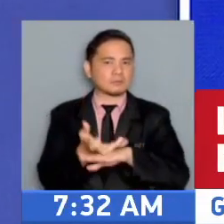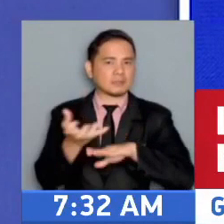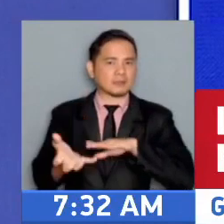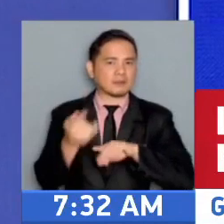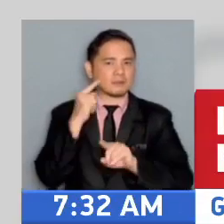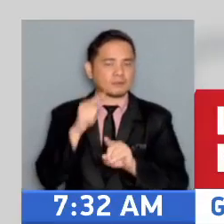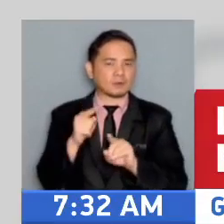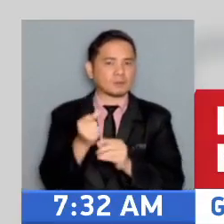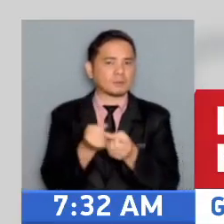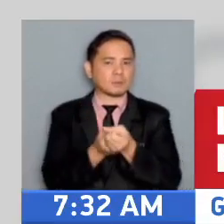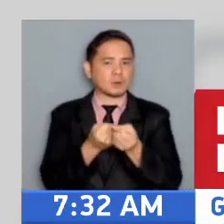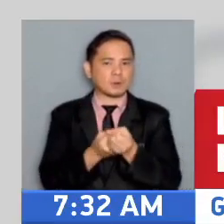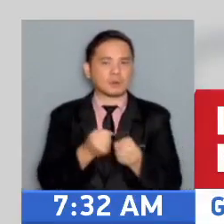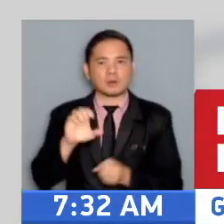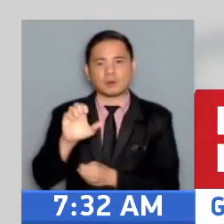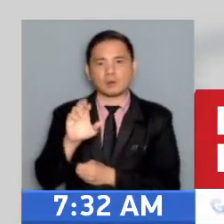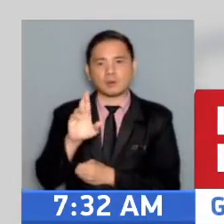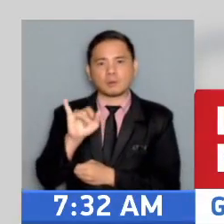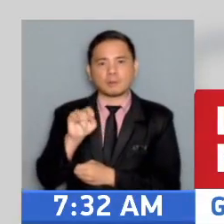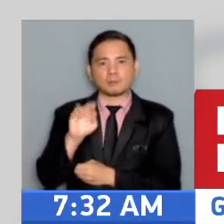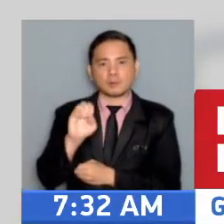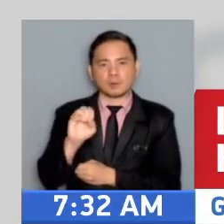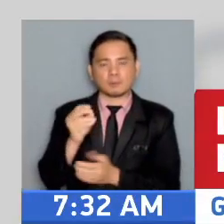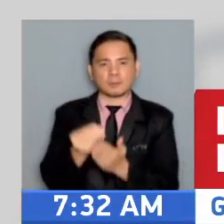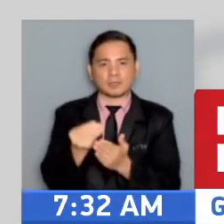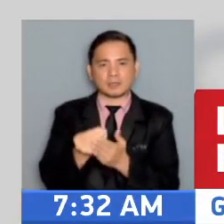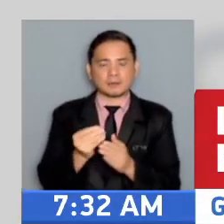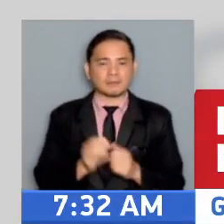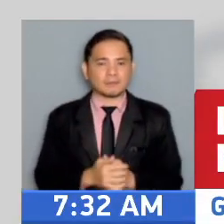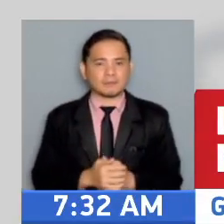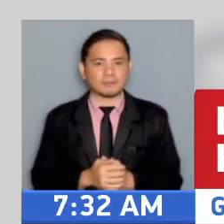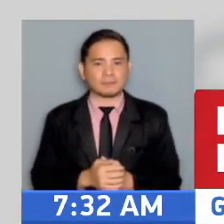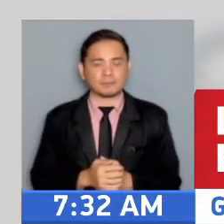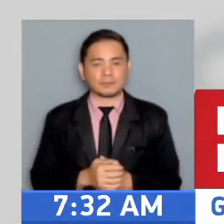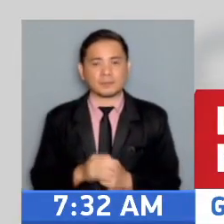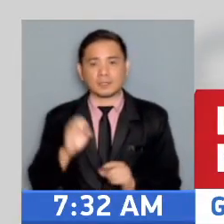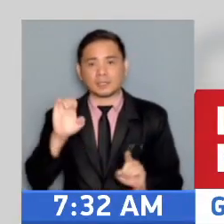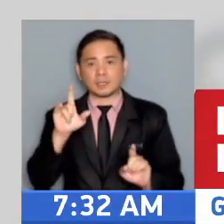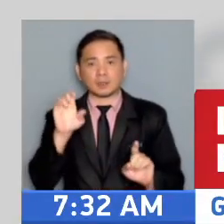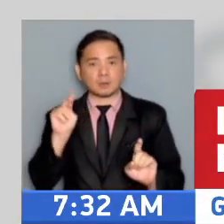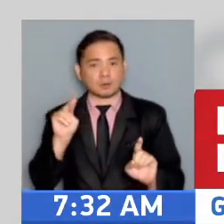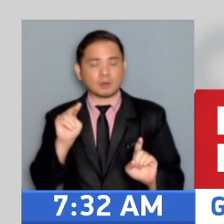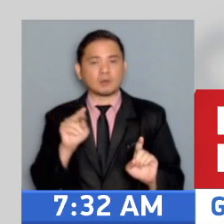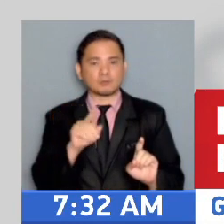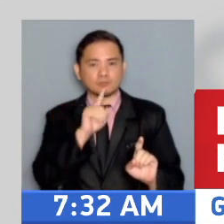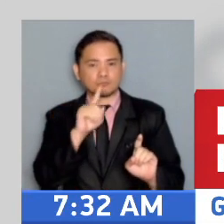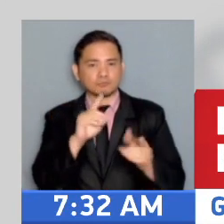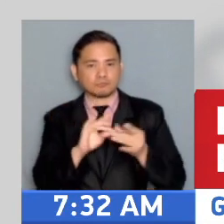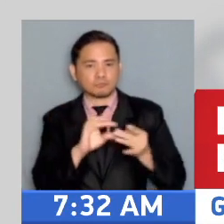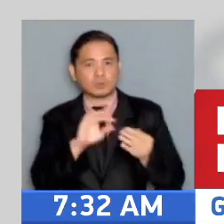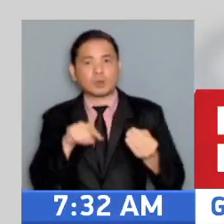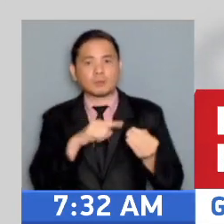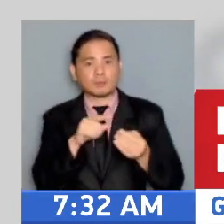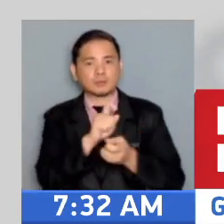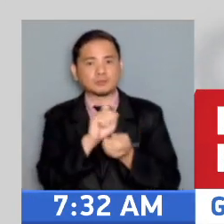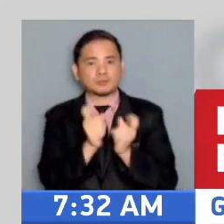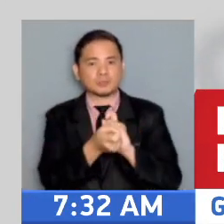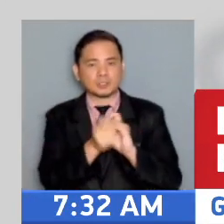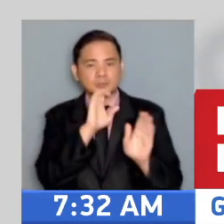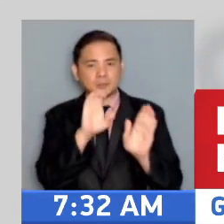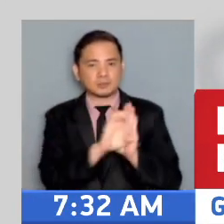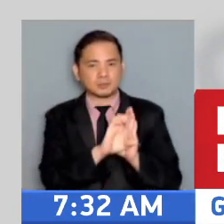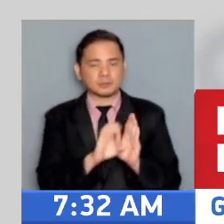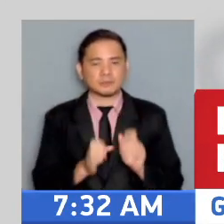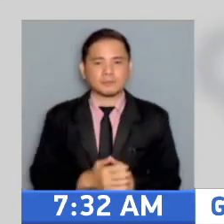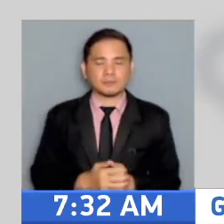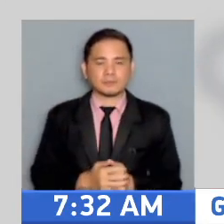cryptocurrency. Nag-tweet naman si Musk tungkol sa pagpapalit ng logo. Anya, tinupad lang daw niya ang pangako sa isang Twitter user